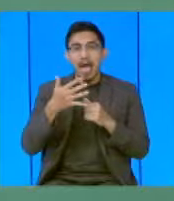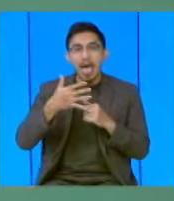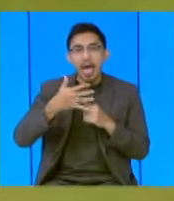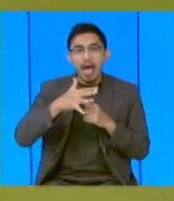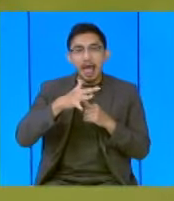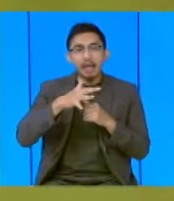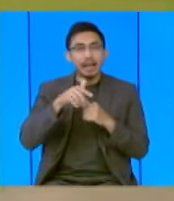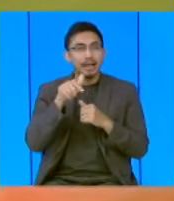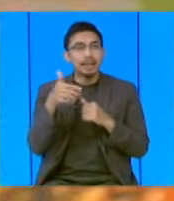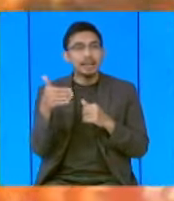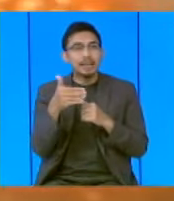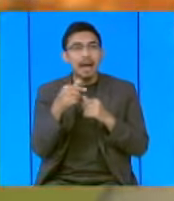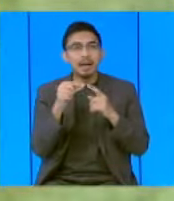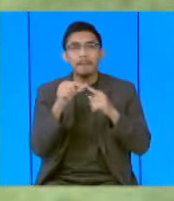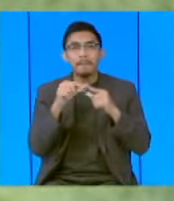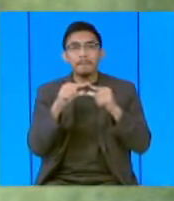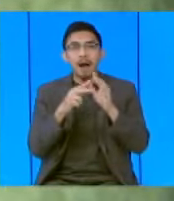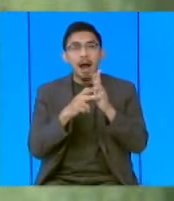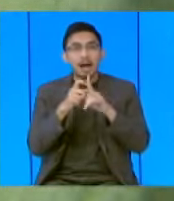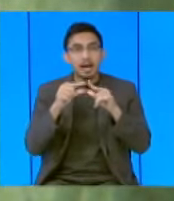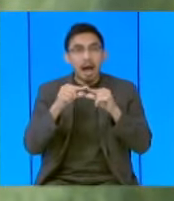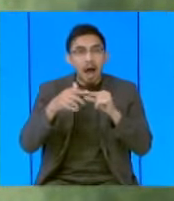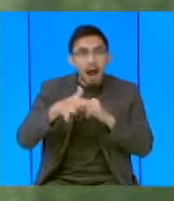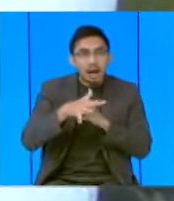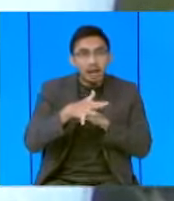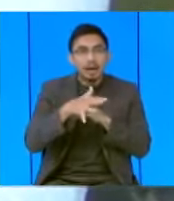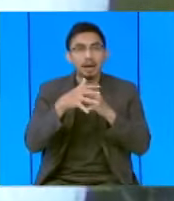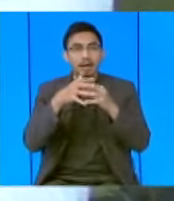panda air, serta ikan bola pingpong dan ponyo.